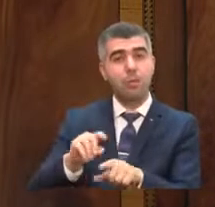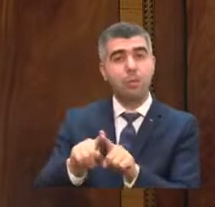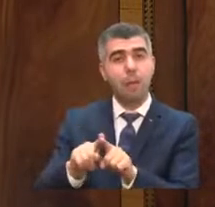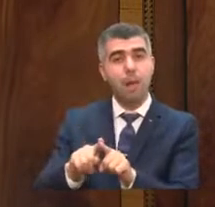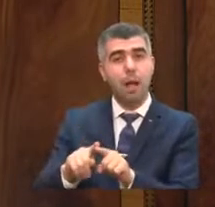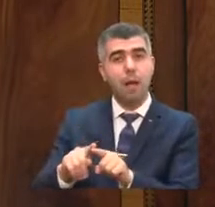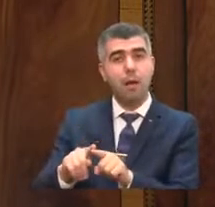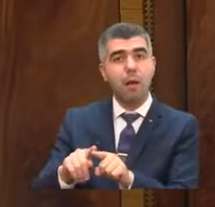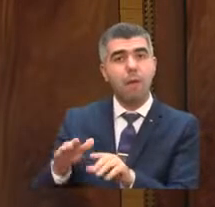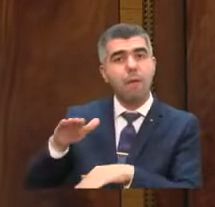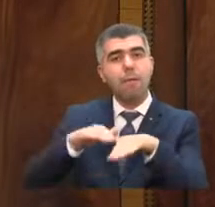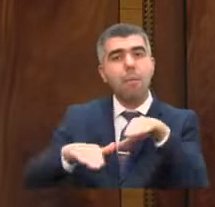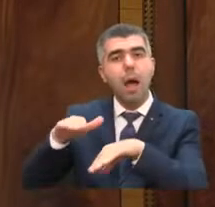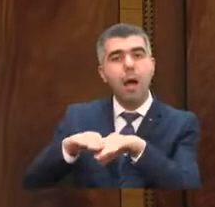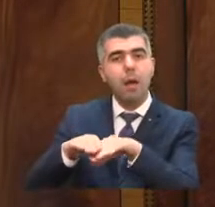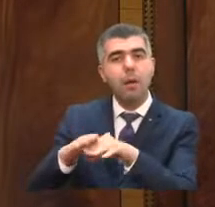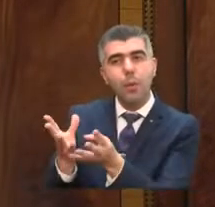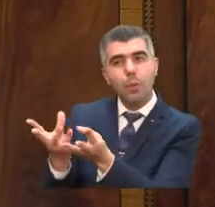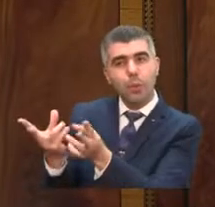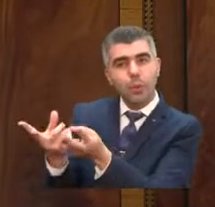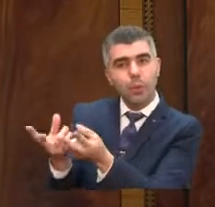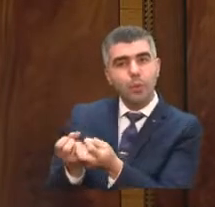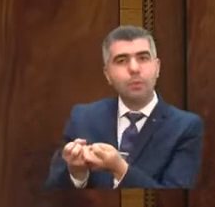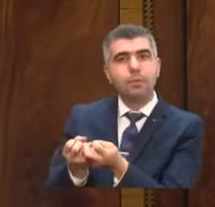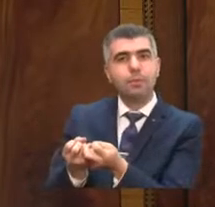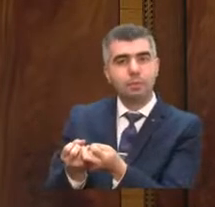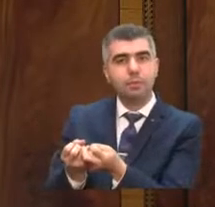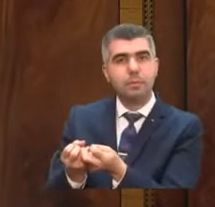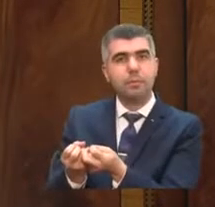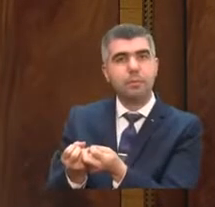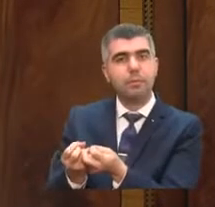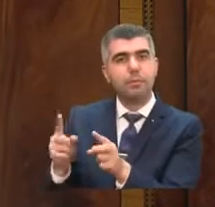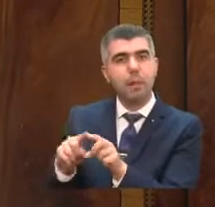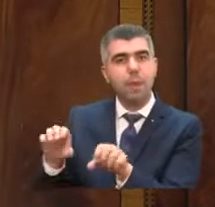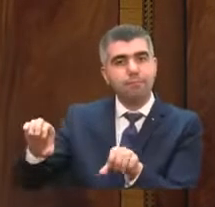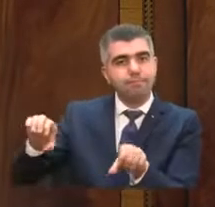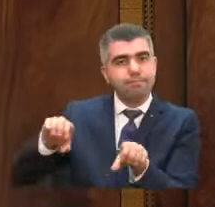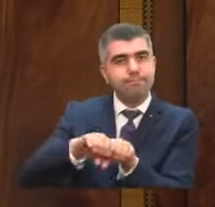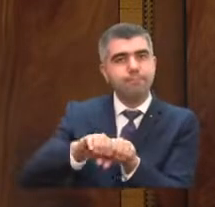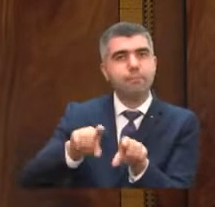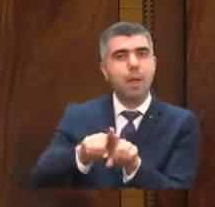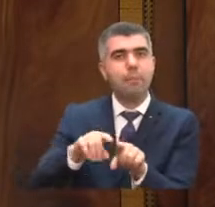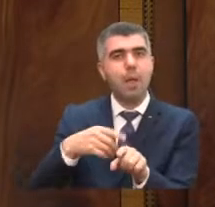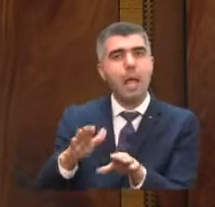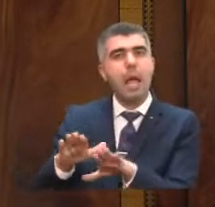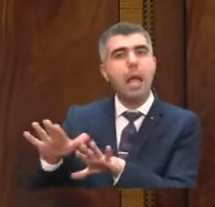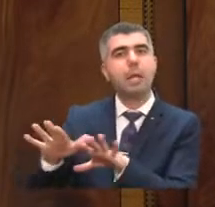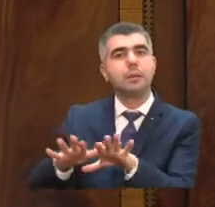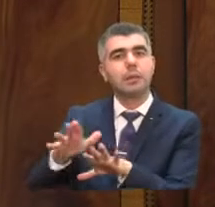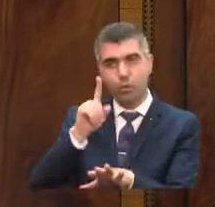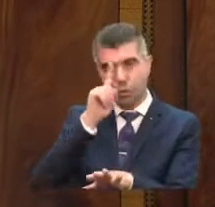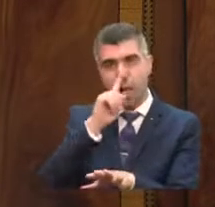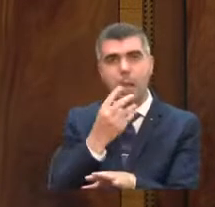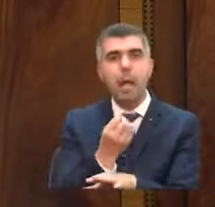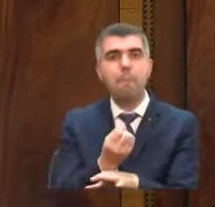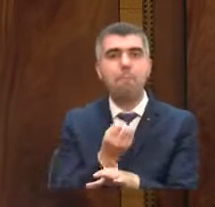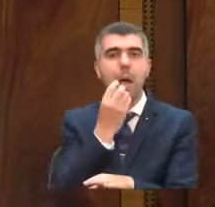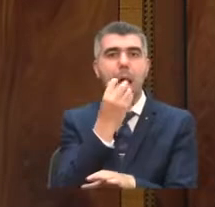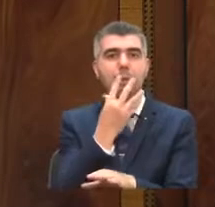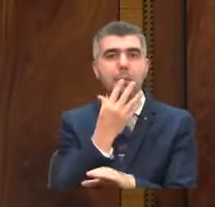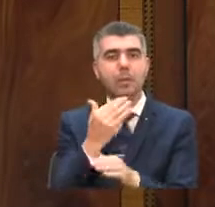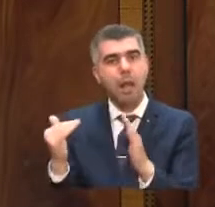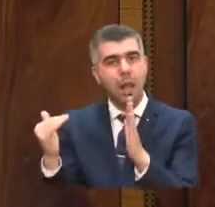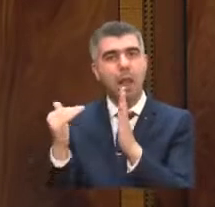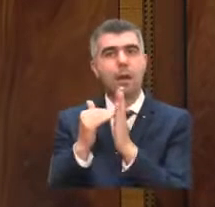الشوك، سيتم الانتهاء من تحليه مياه البحر الشوك اكادير ان شاء الله. المرحله الاولى غتسالي في مارس 2021.